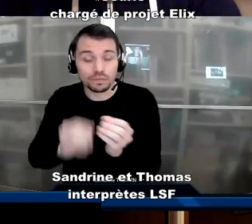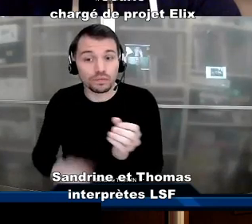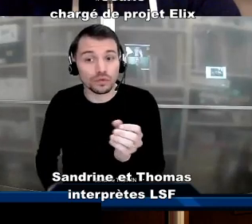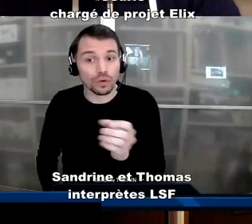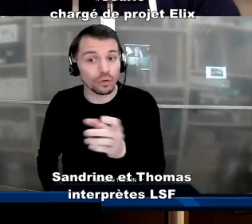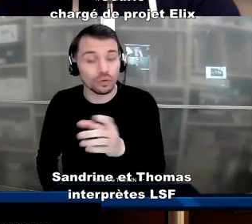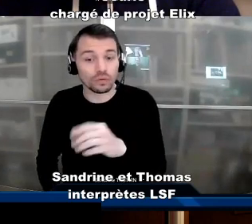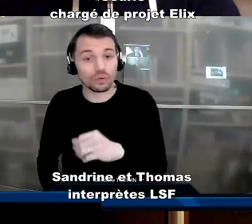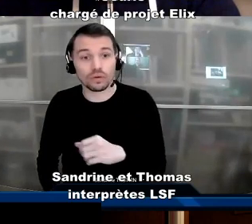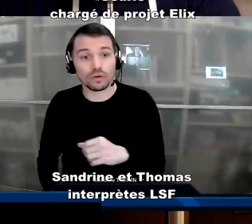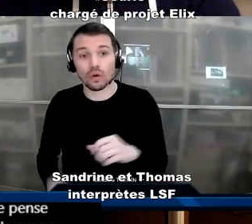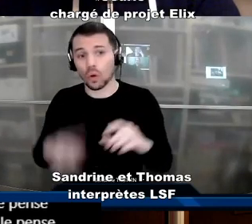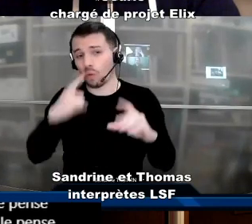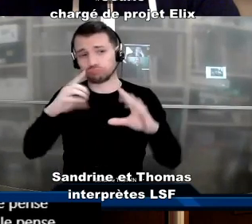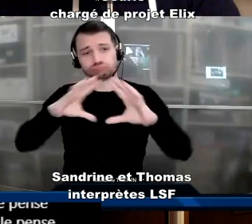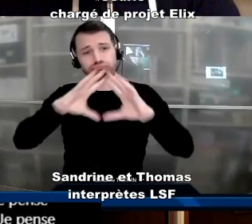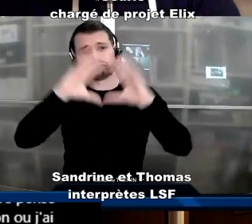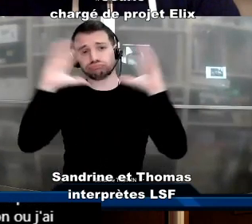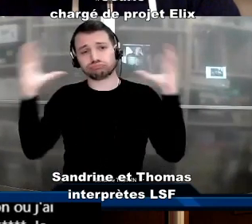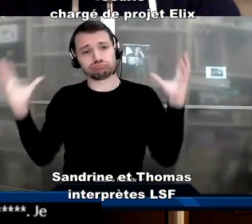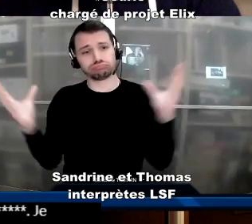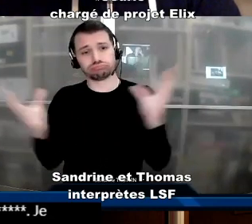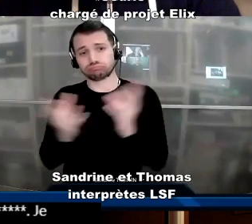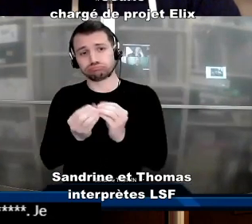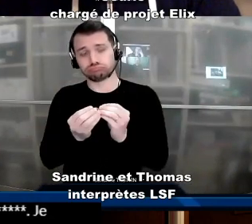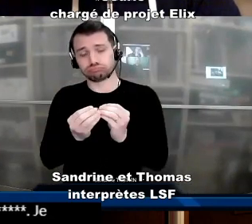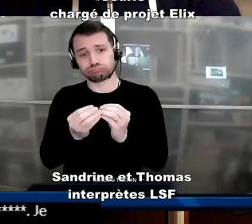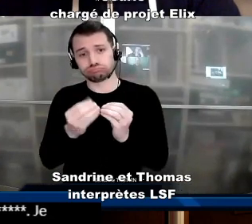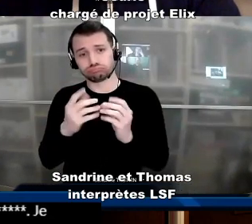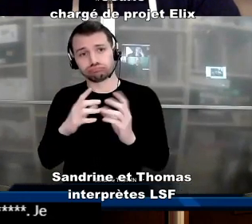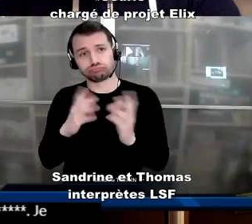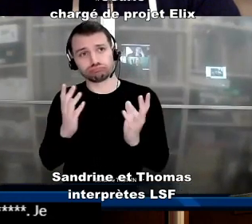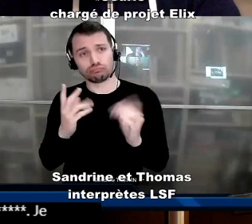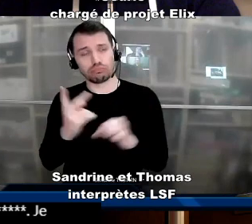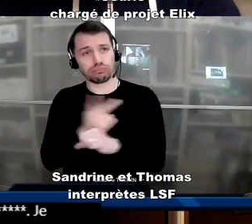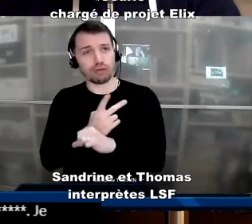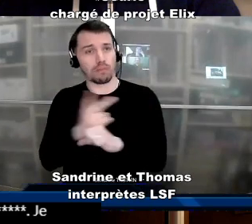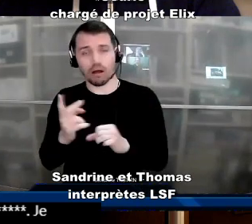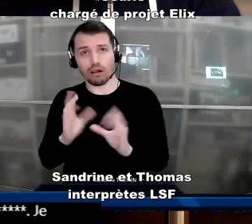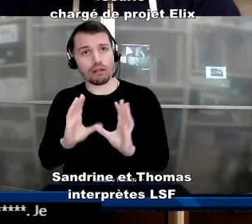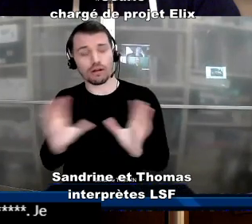Moi, non, je trouve qu'on a fait un tour plutôt complet. Après,